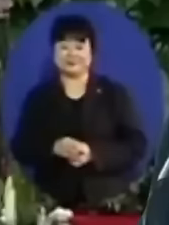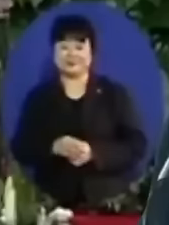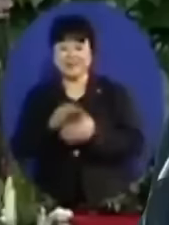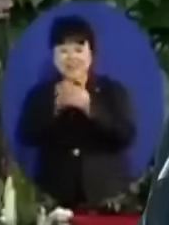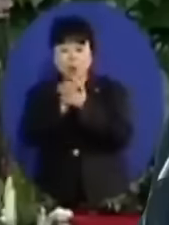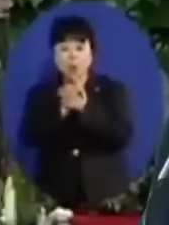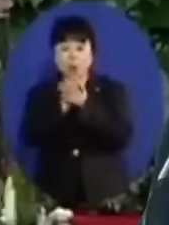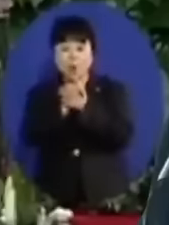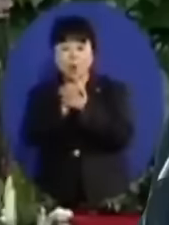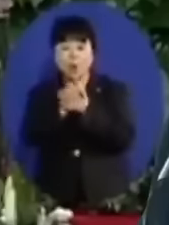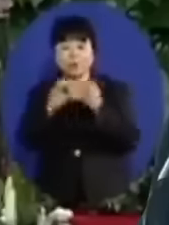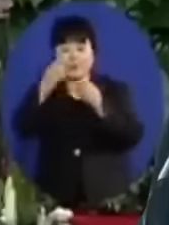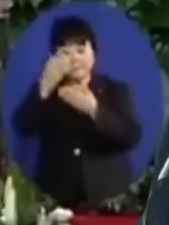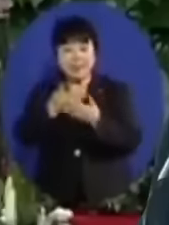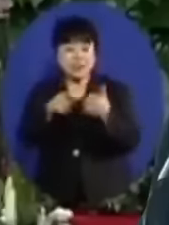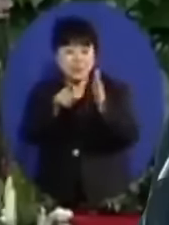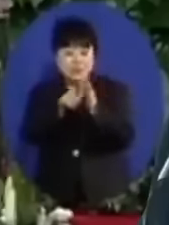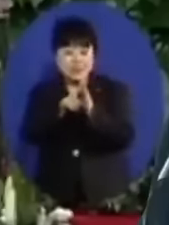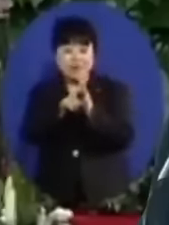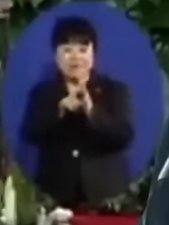기도를 응답받기를 원하면